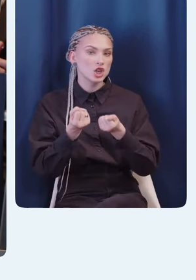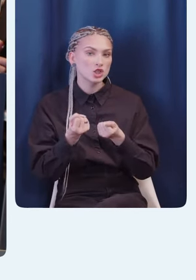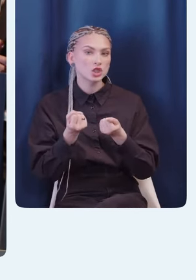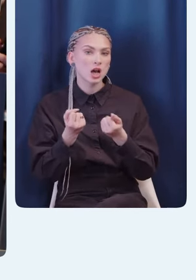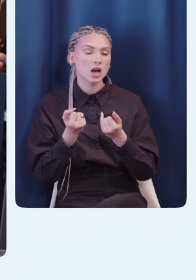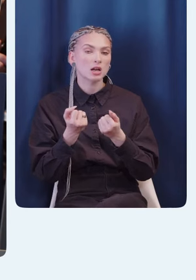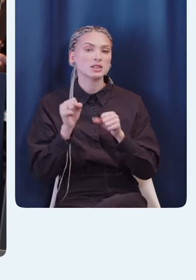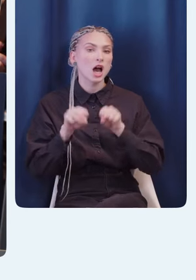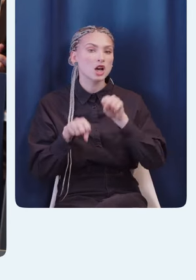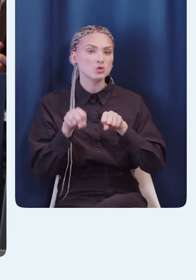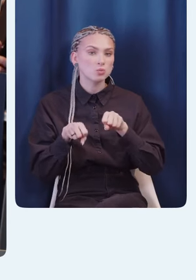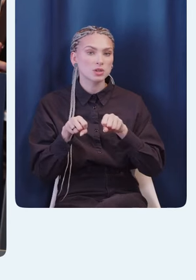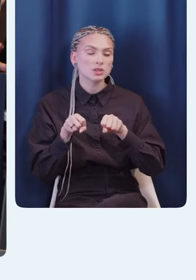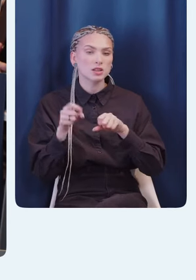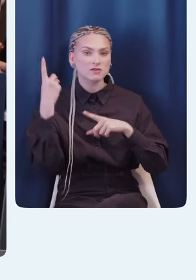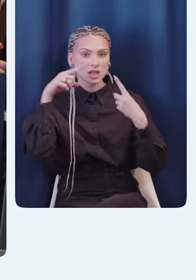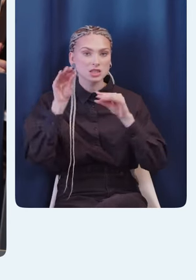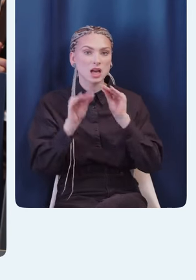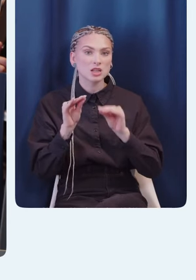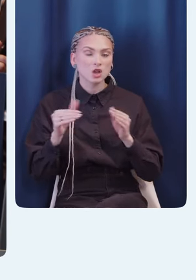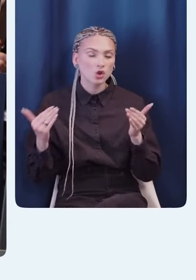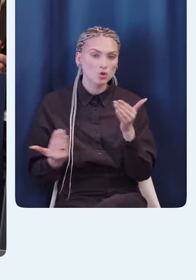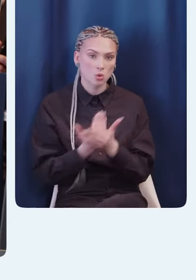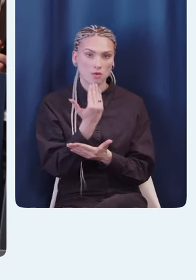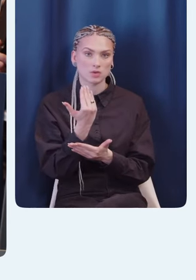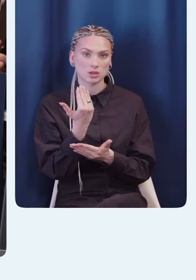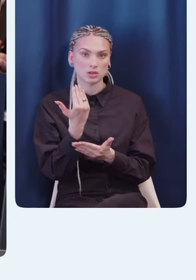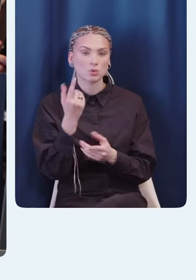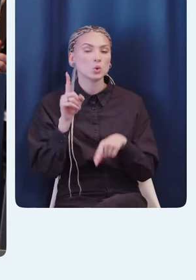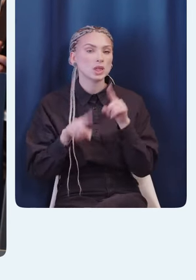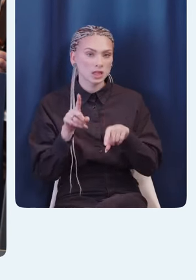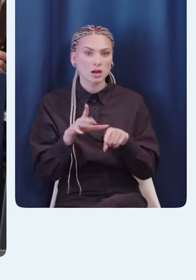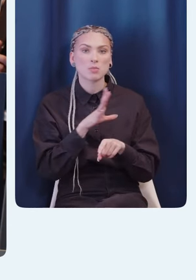в создание новых треков, но